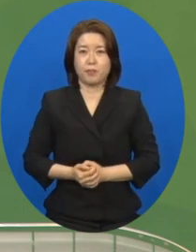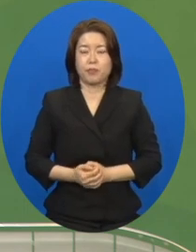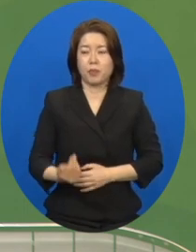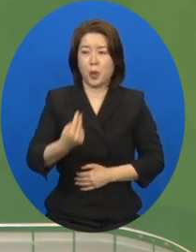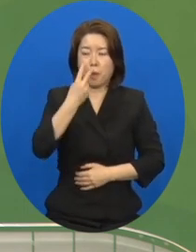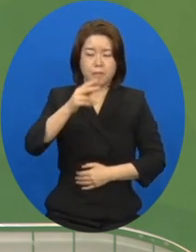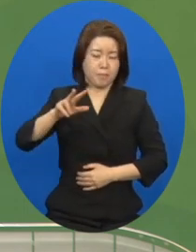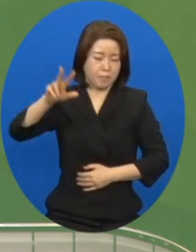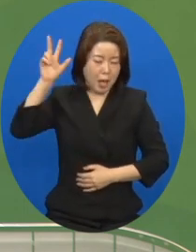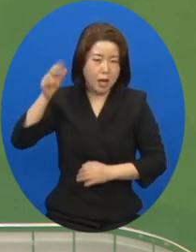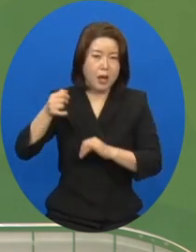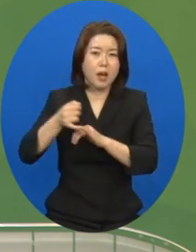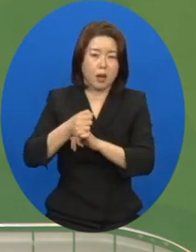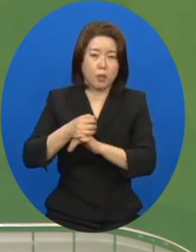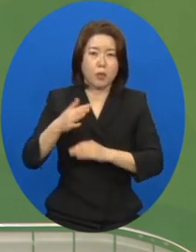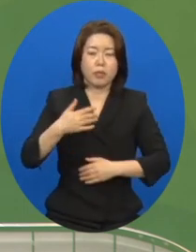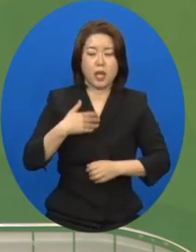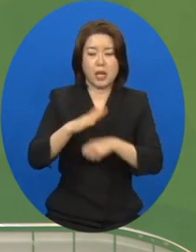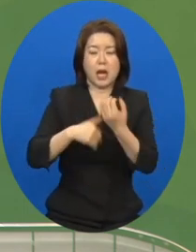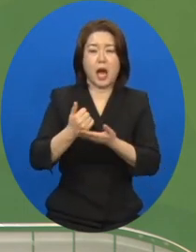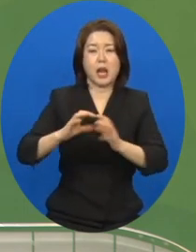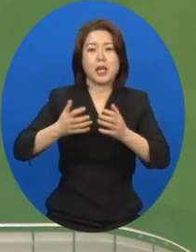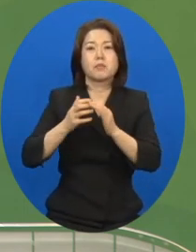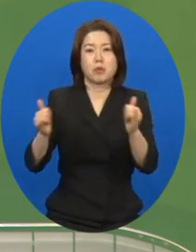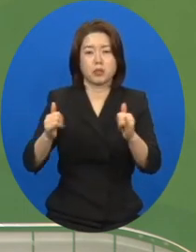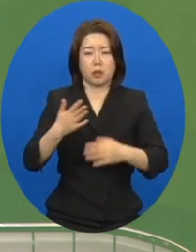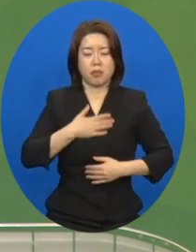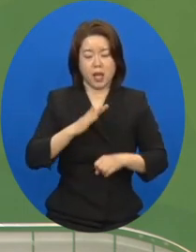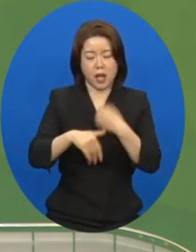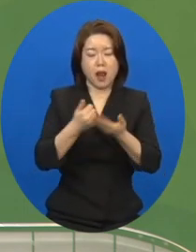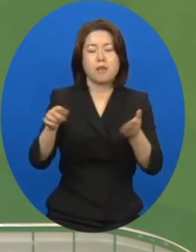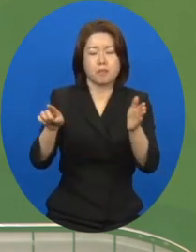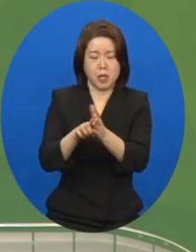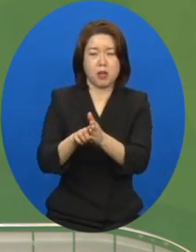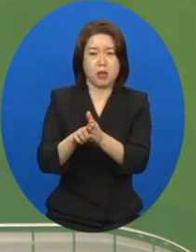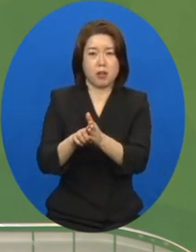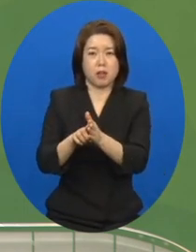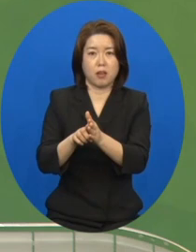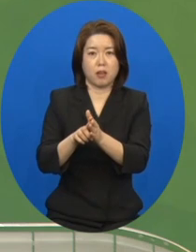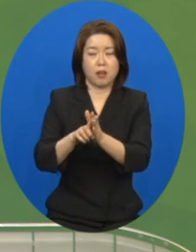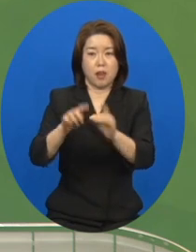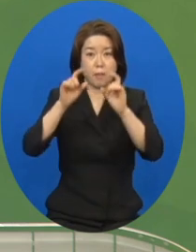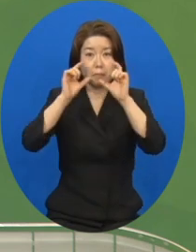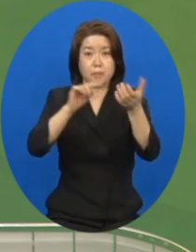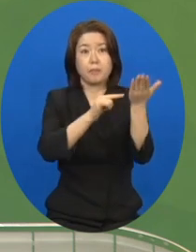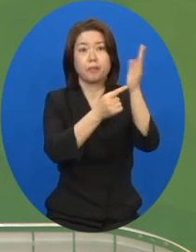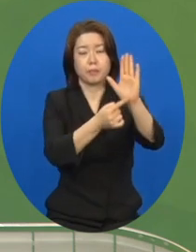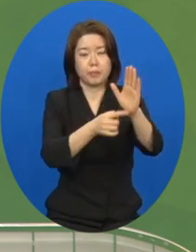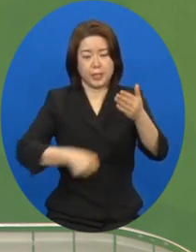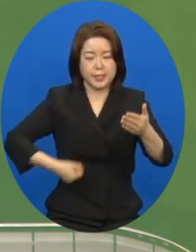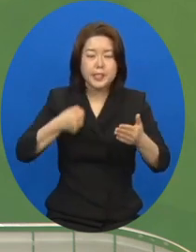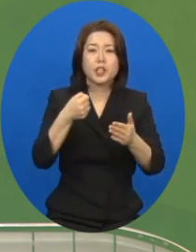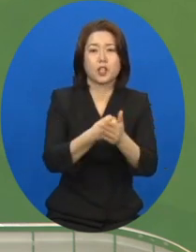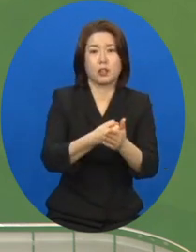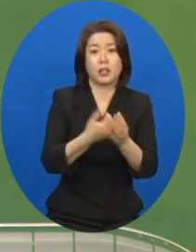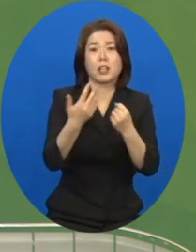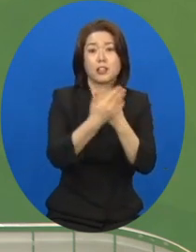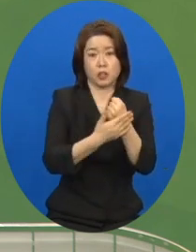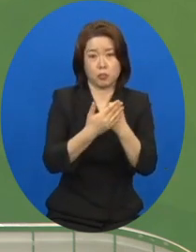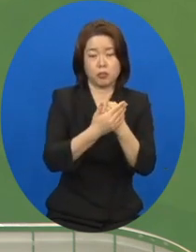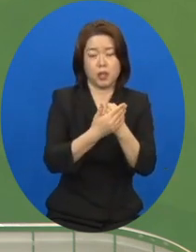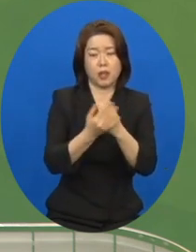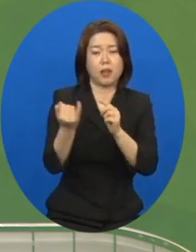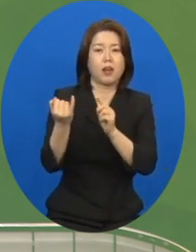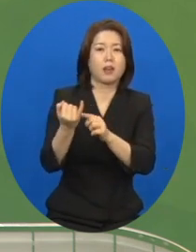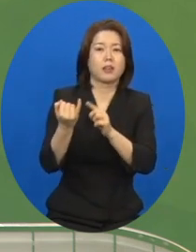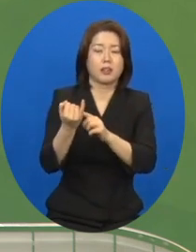목숨을 걸고 나는 하나님 백성이라, 나 하나님 믿을 거다 그랬던 그 결단이 그를